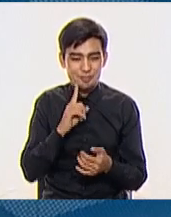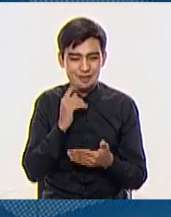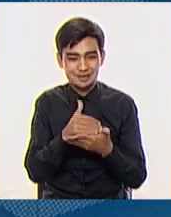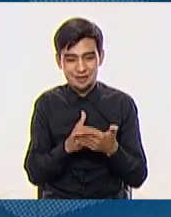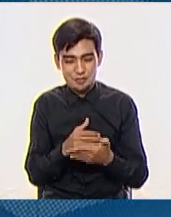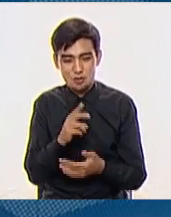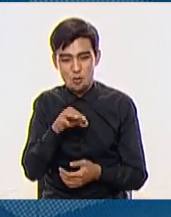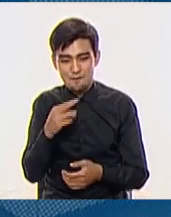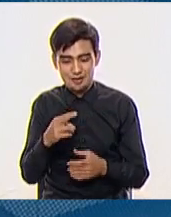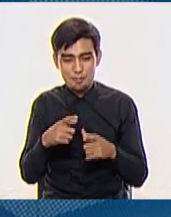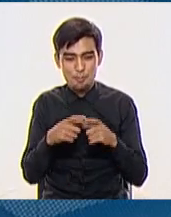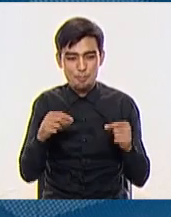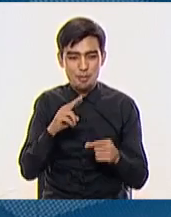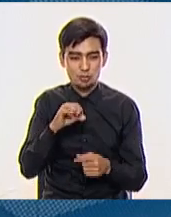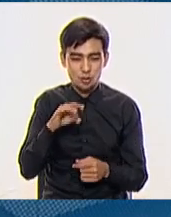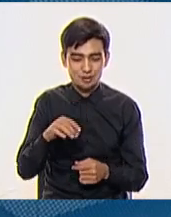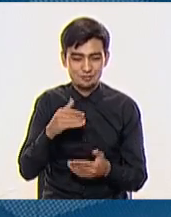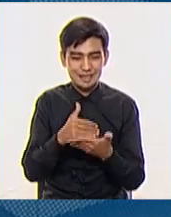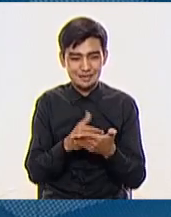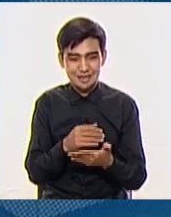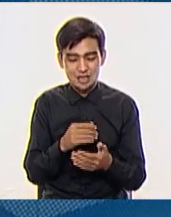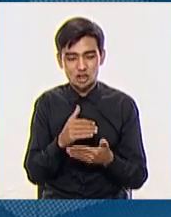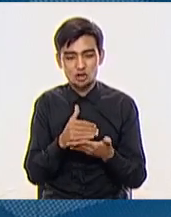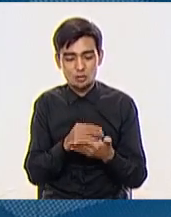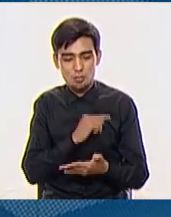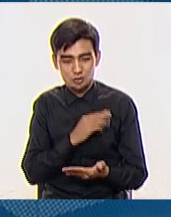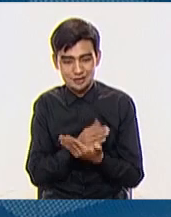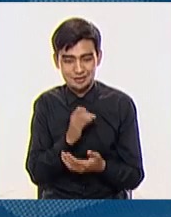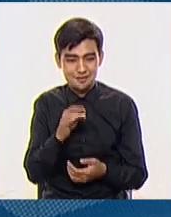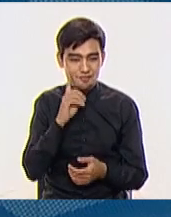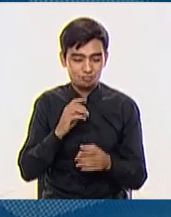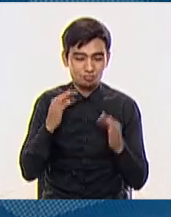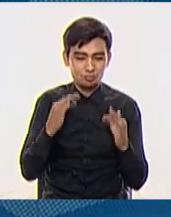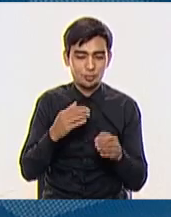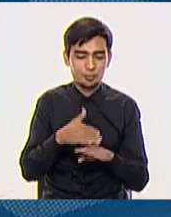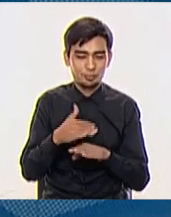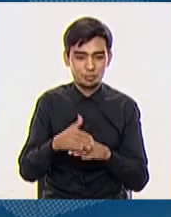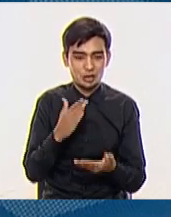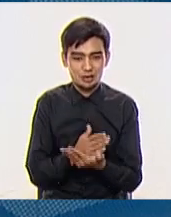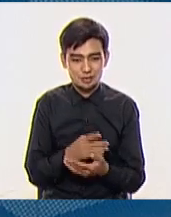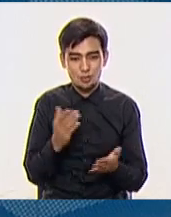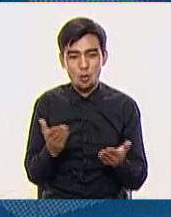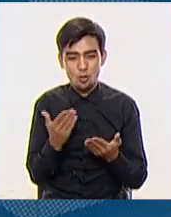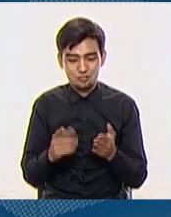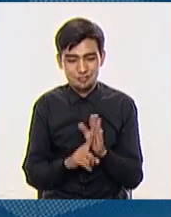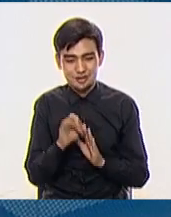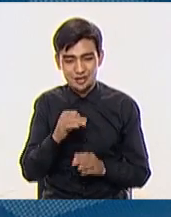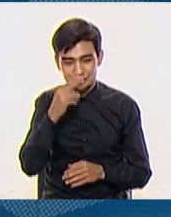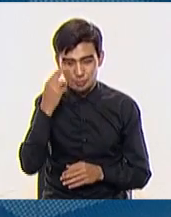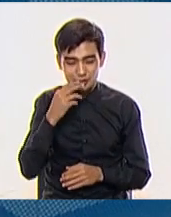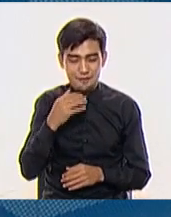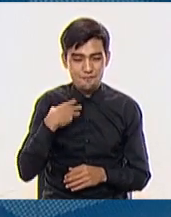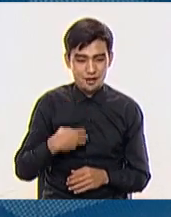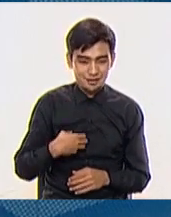паспортов работает в тестовом режиме, но страны уже постепенно снимают карантины и ограничения. Смягчают меры Испания,